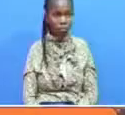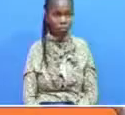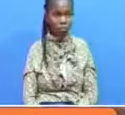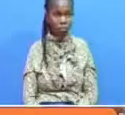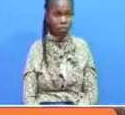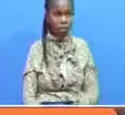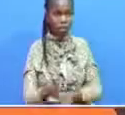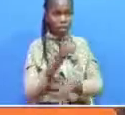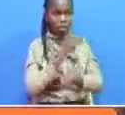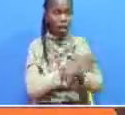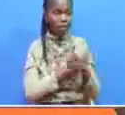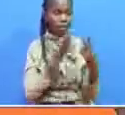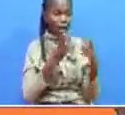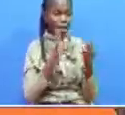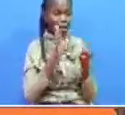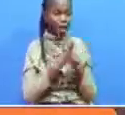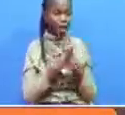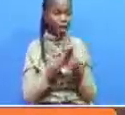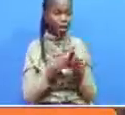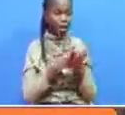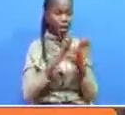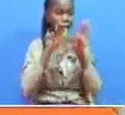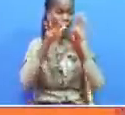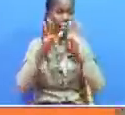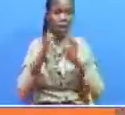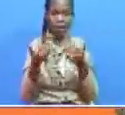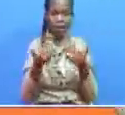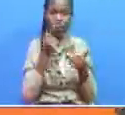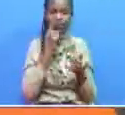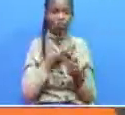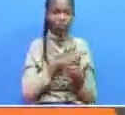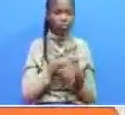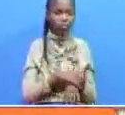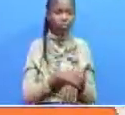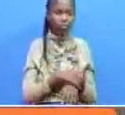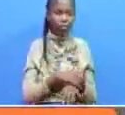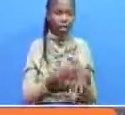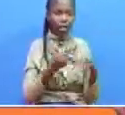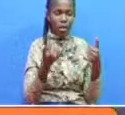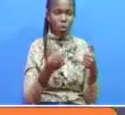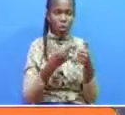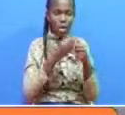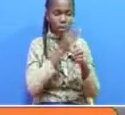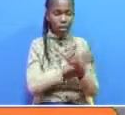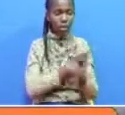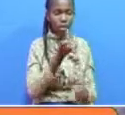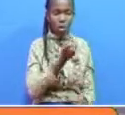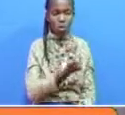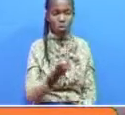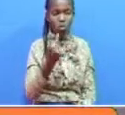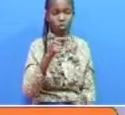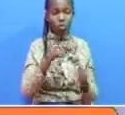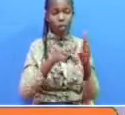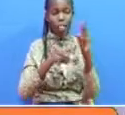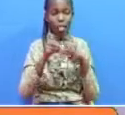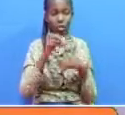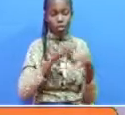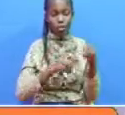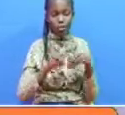Matukwala manoneka mema ingivyo utetino wa kitani yuni mathelile. No mitena nana yoke tia lito nyuvanuna na otuwa iwe.